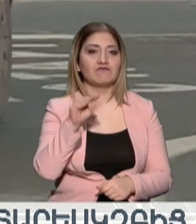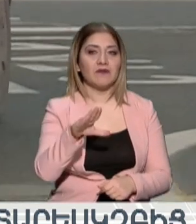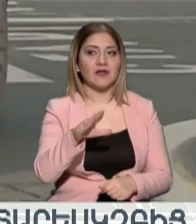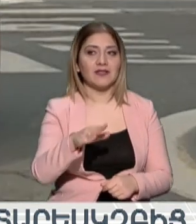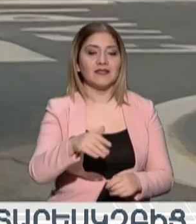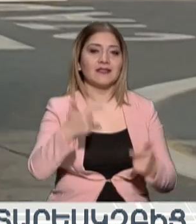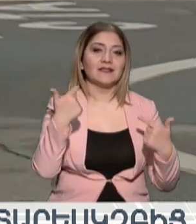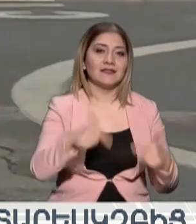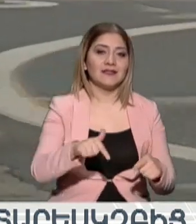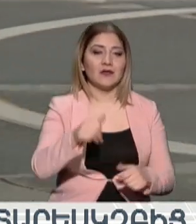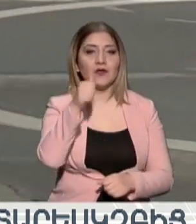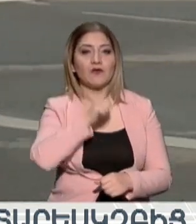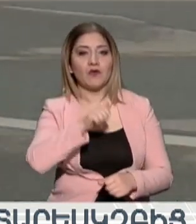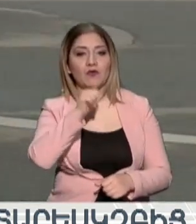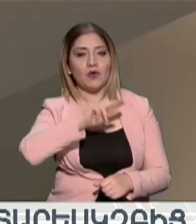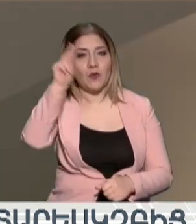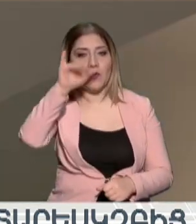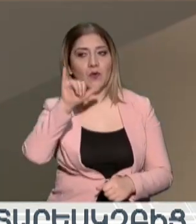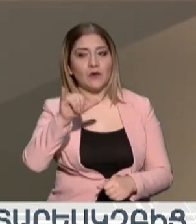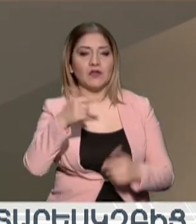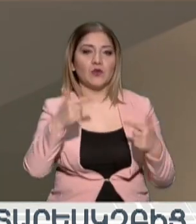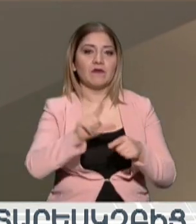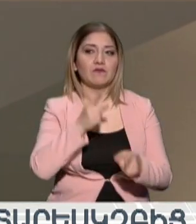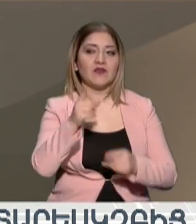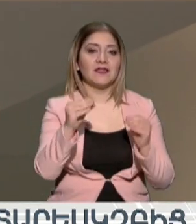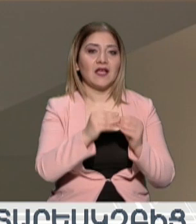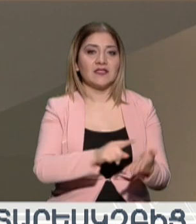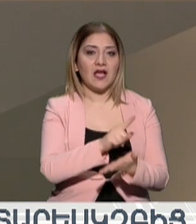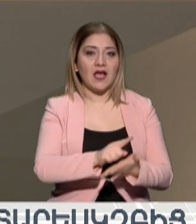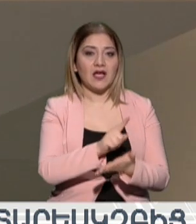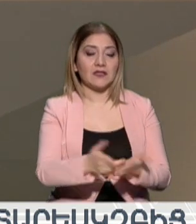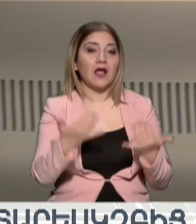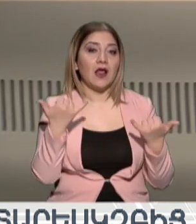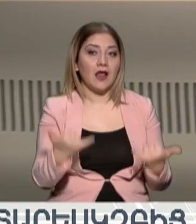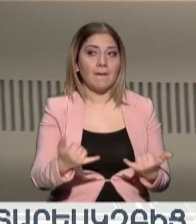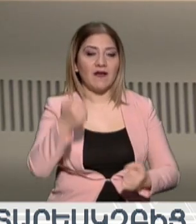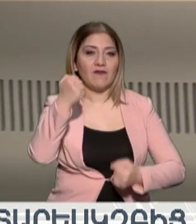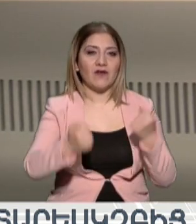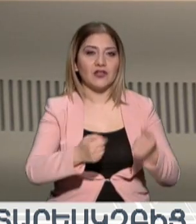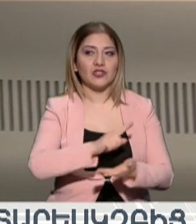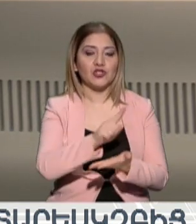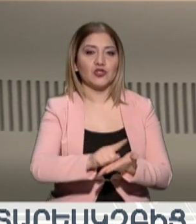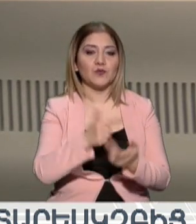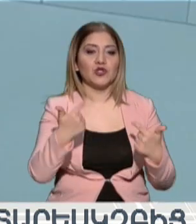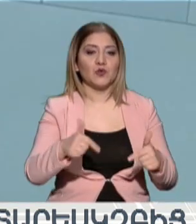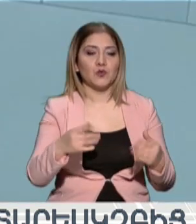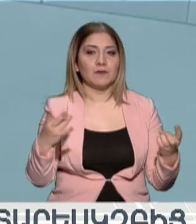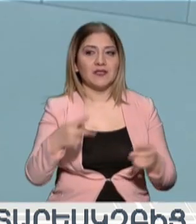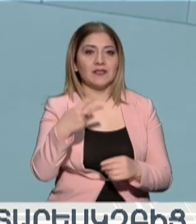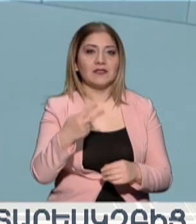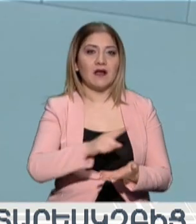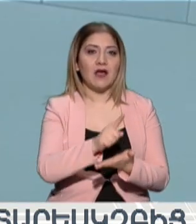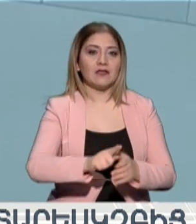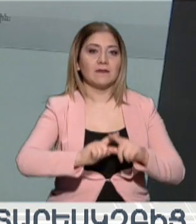թե տեսական, թե գործնական քննությունների կարգը։ Նախկին 10 հարցի փոխարեն հիմա վարորդի թեկնածուները տեսական քննության ժամանակ պետք է 20